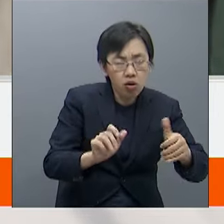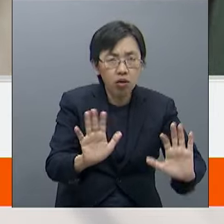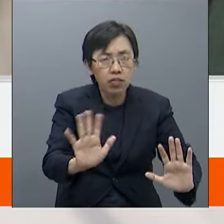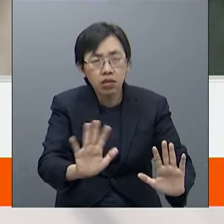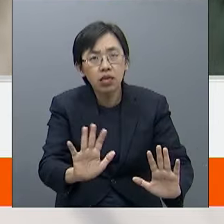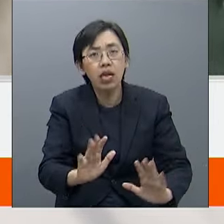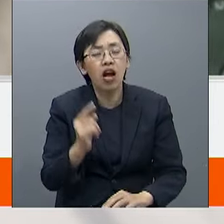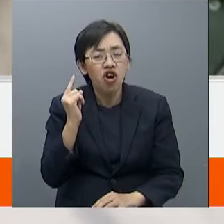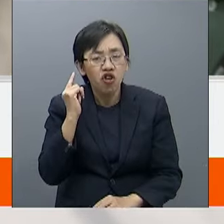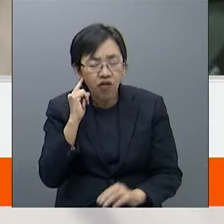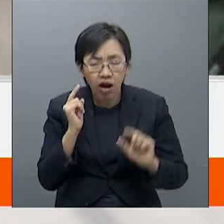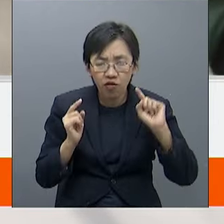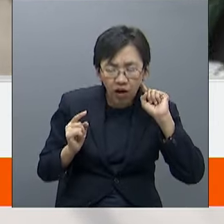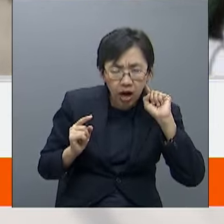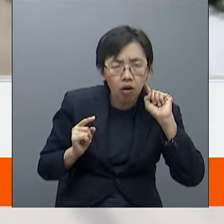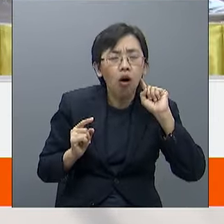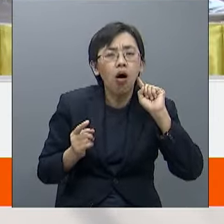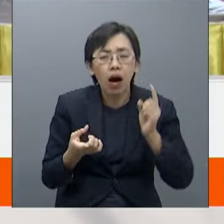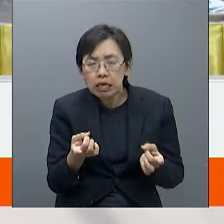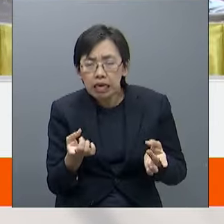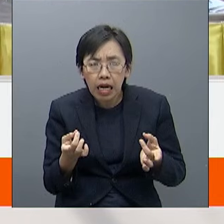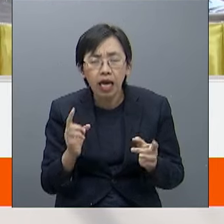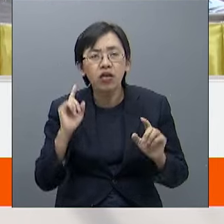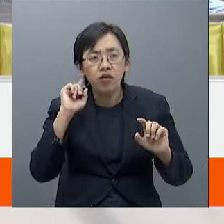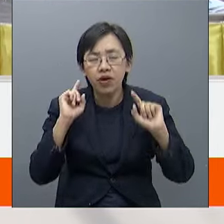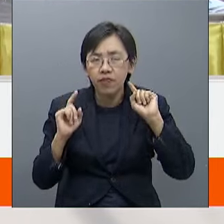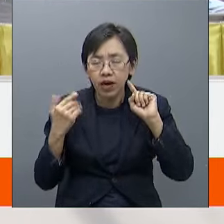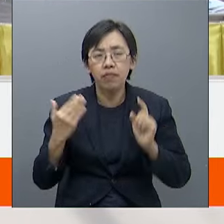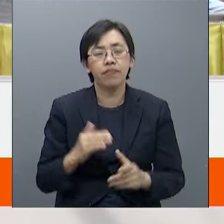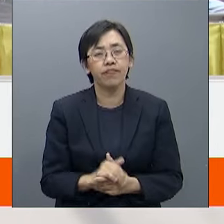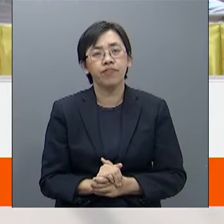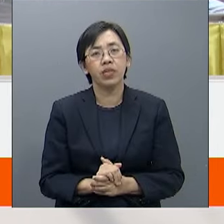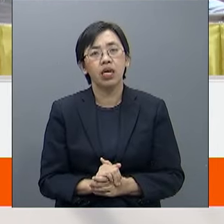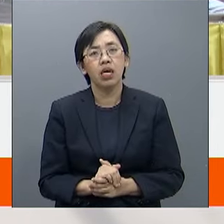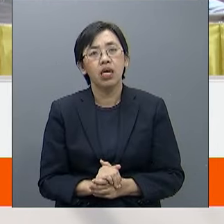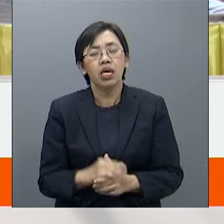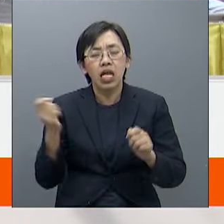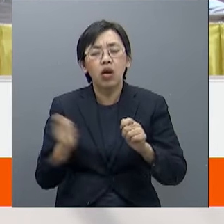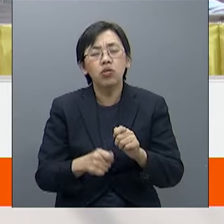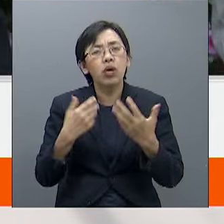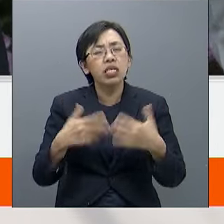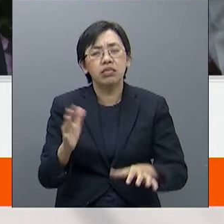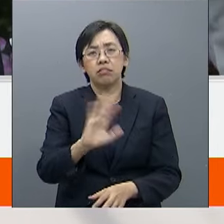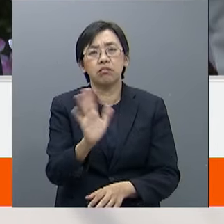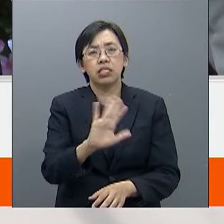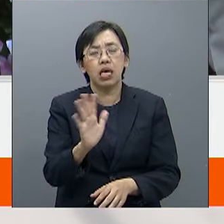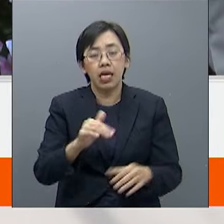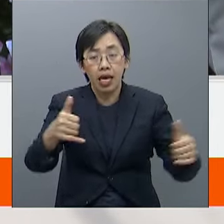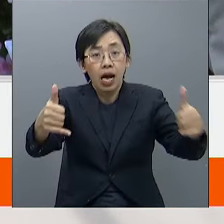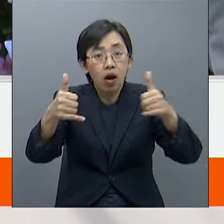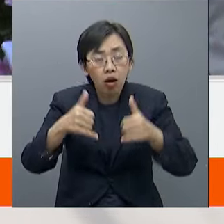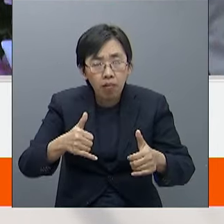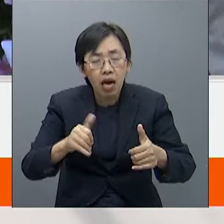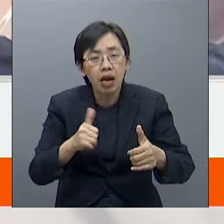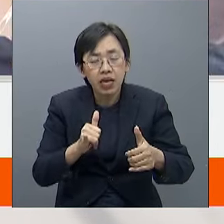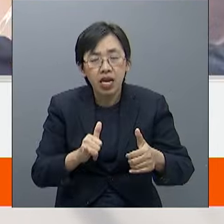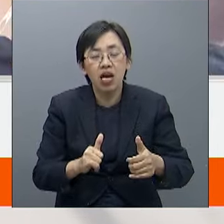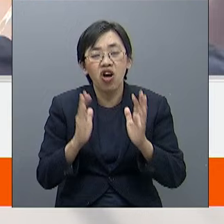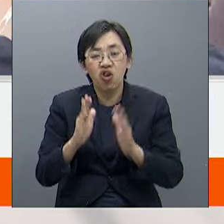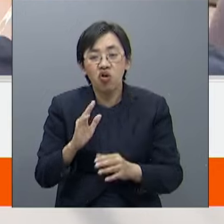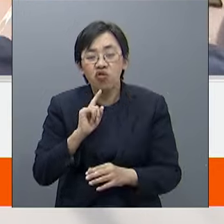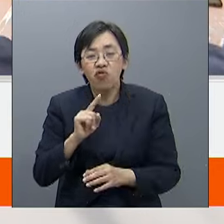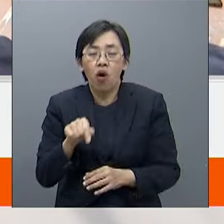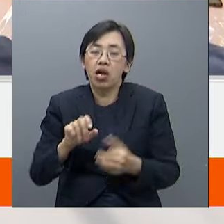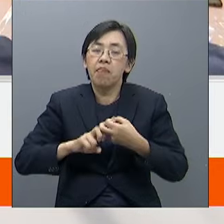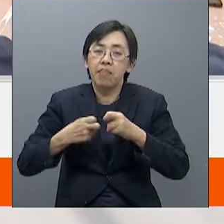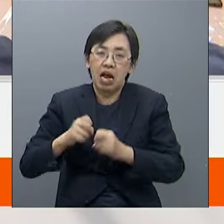บบรับฟังว่ามันเกิดอะไรขึ้นจริงๆแล้วก็ลงโทษให้มันจบไปซึ่งหลายครั้งการลงโทษเนี่ยทำให้เด็กที่มาฟ้องครูเนี่ยโดนหนักกว่าเดิ